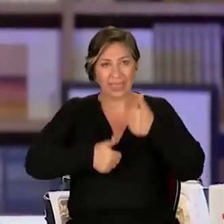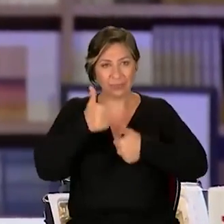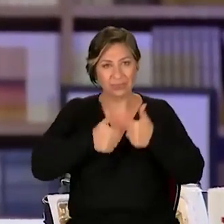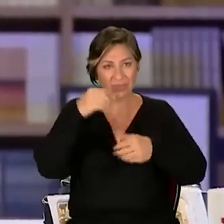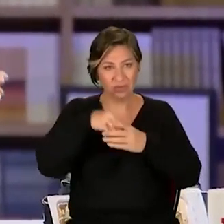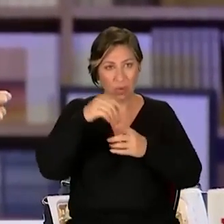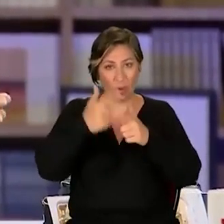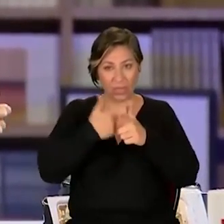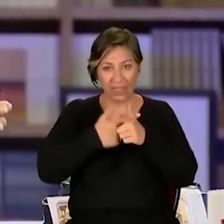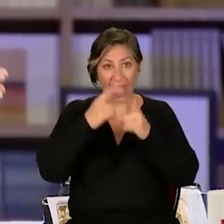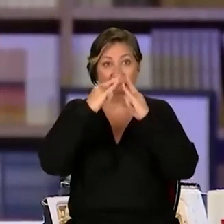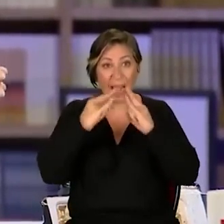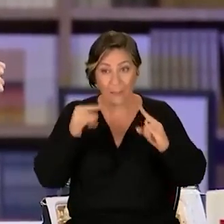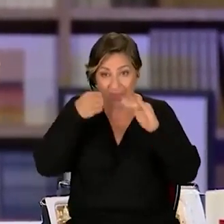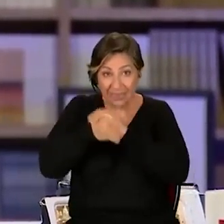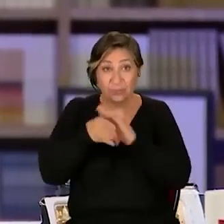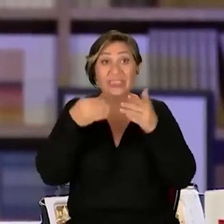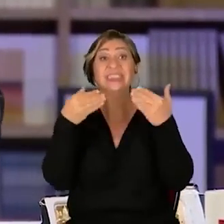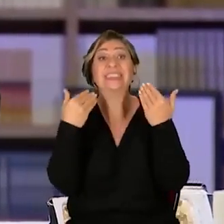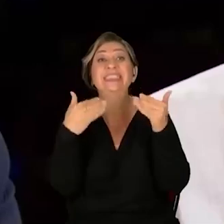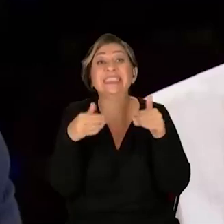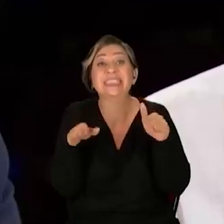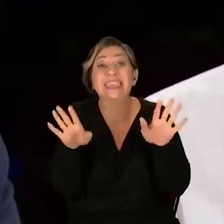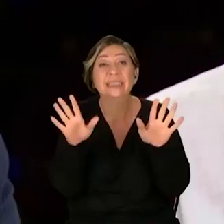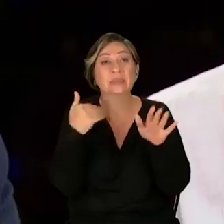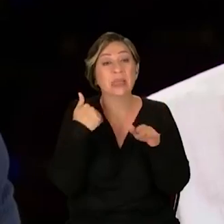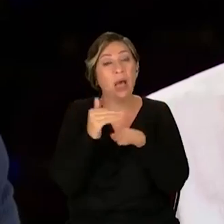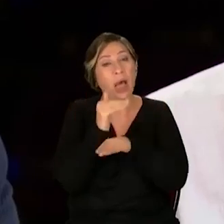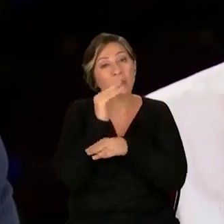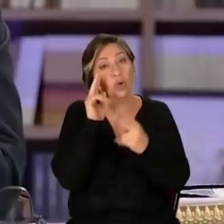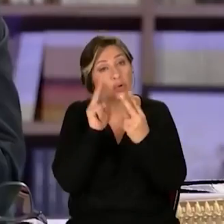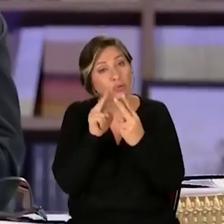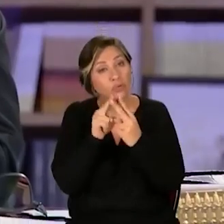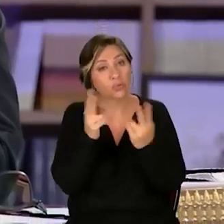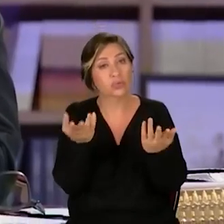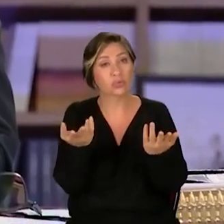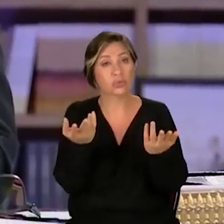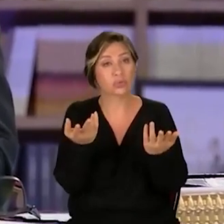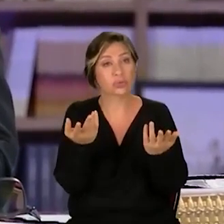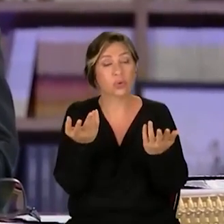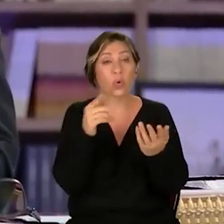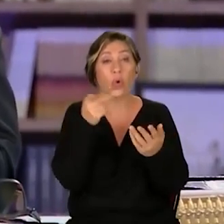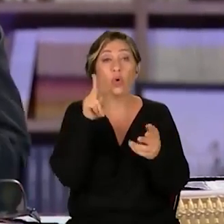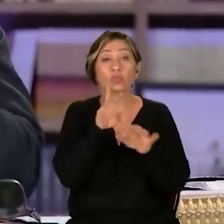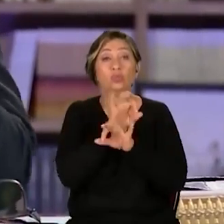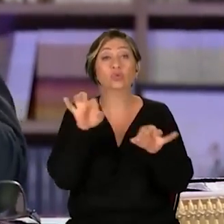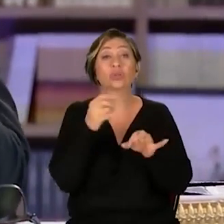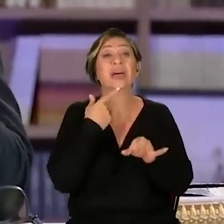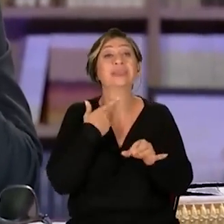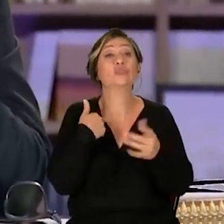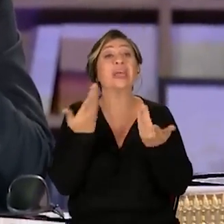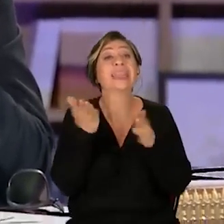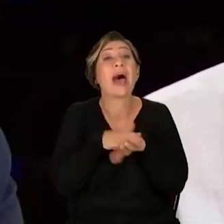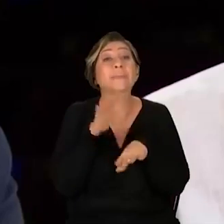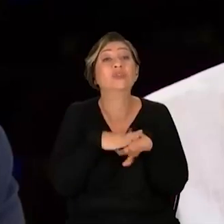bir otelde kampa girmiş değiliz. Gerzek. Yani biz hayatımızda görüşüyoruz normal şartlarda. O bir ölümsüzlük arzusu var ama insan. Ne